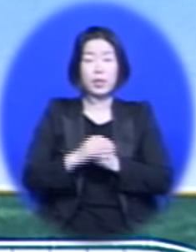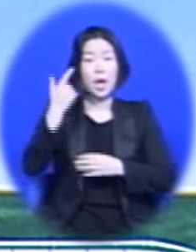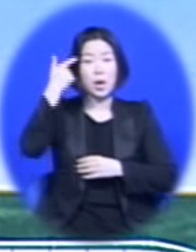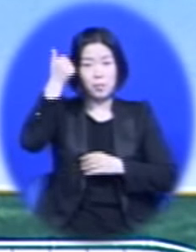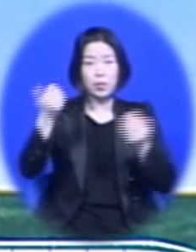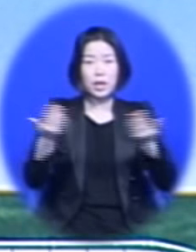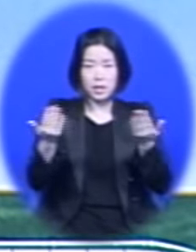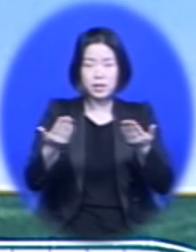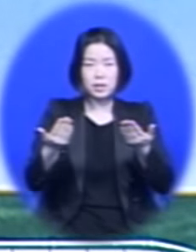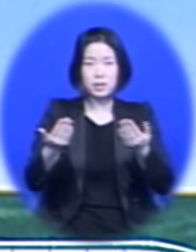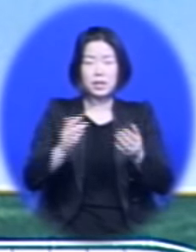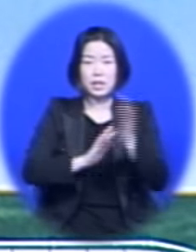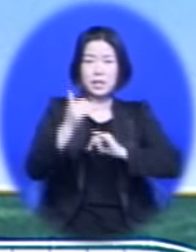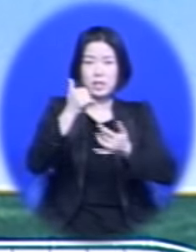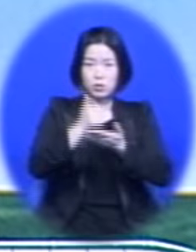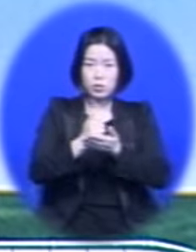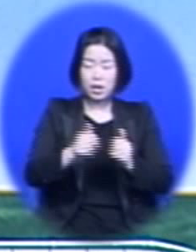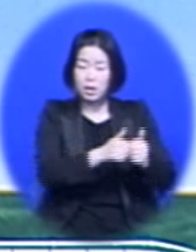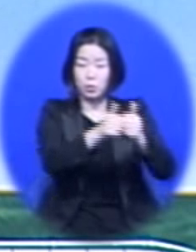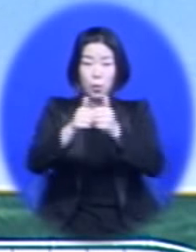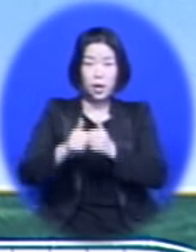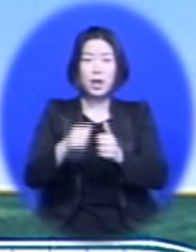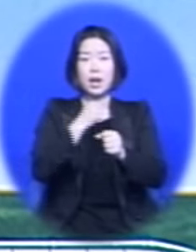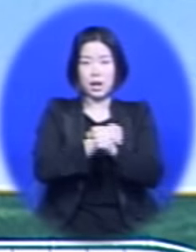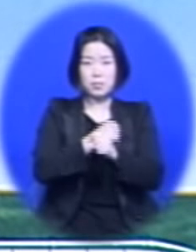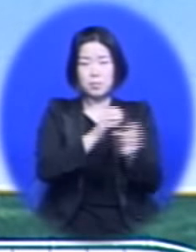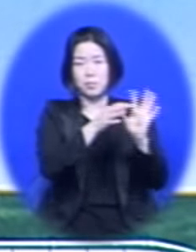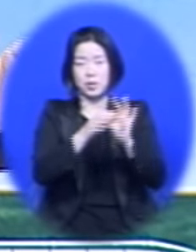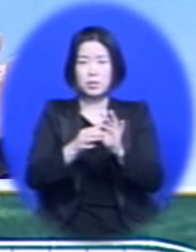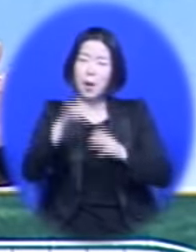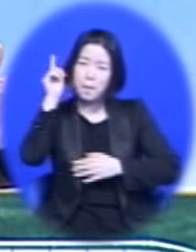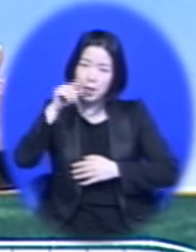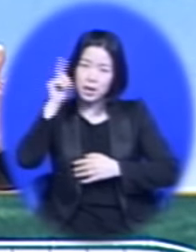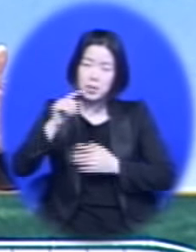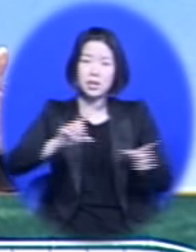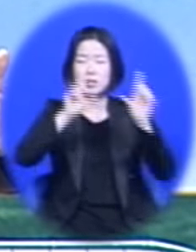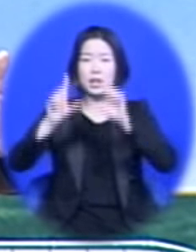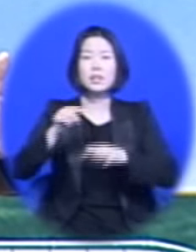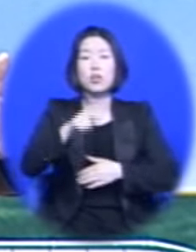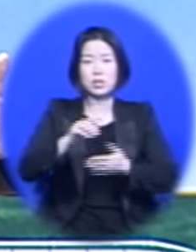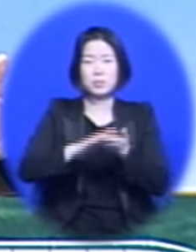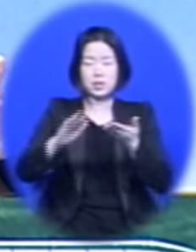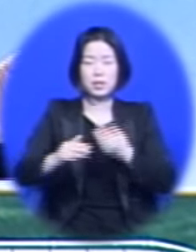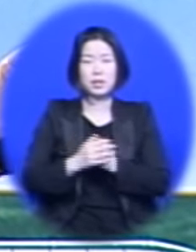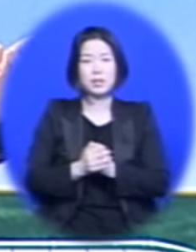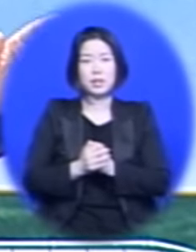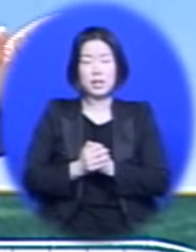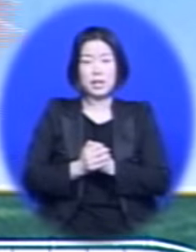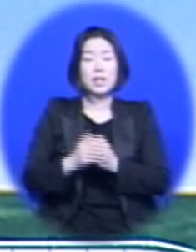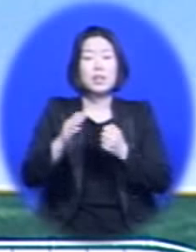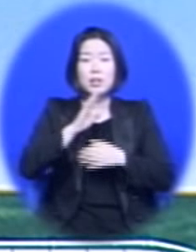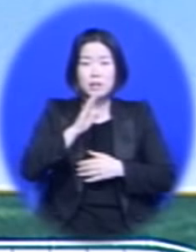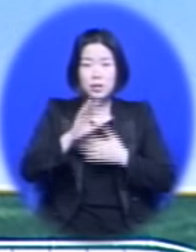목회는 예수님과 동행하면서 매일매일을 사는 것입니다. 그러면